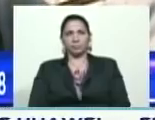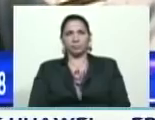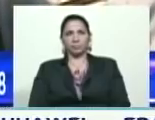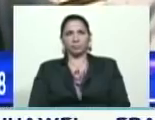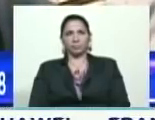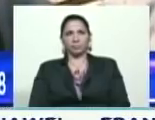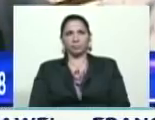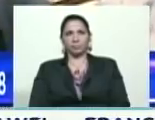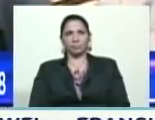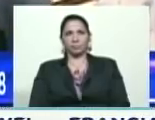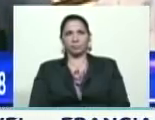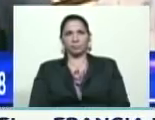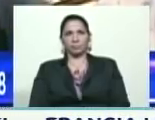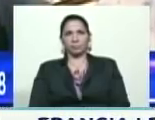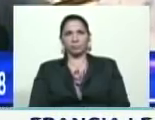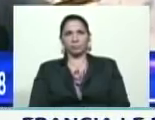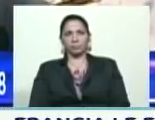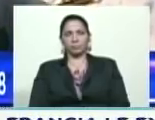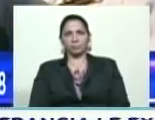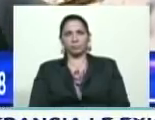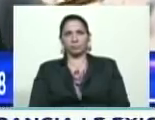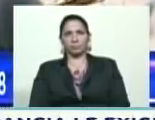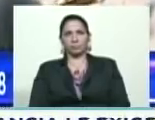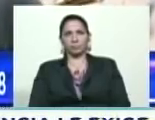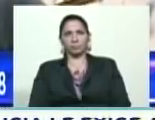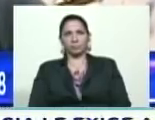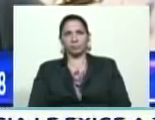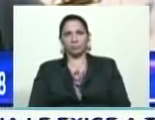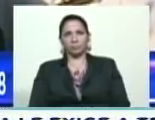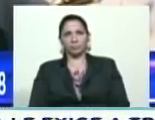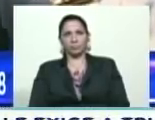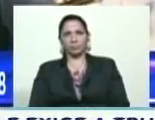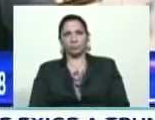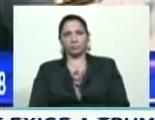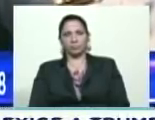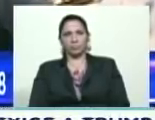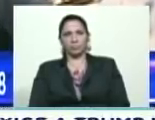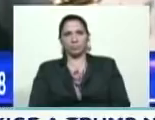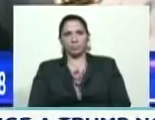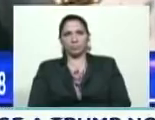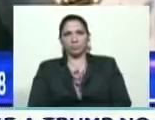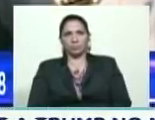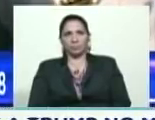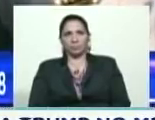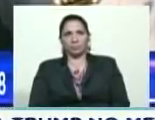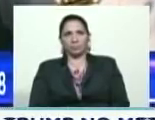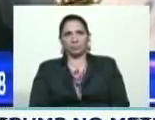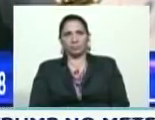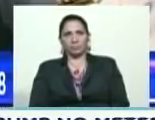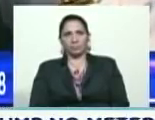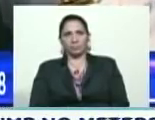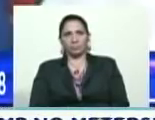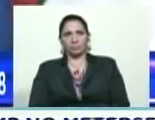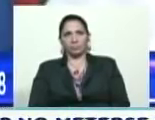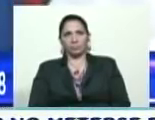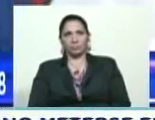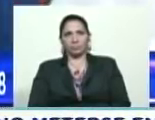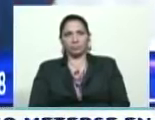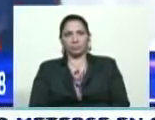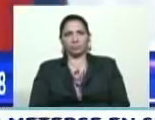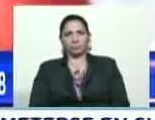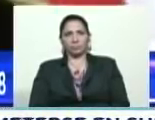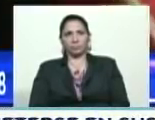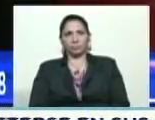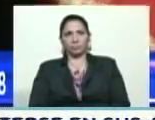министр обороны Российской Федерации, генерал армии Сергей Кужевекович Шойгу, это пойдет на пользу